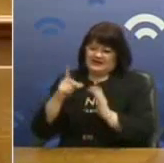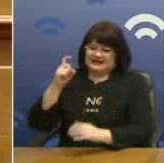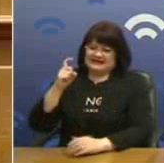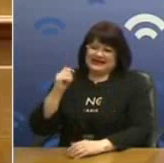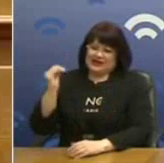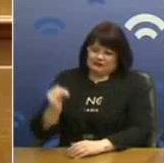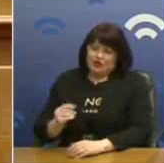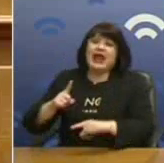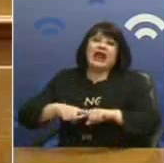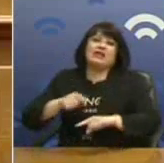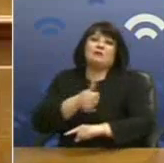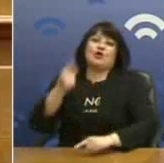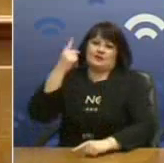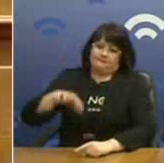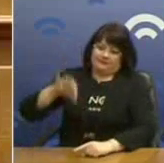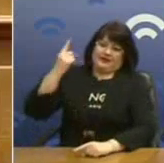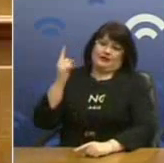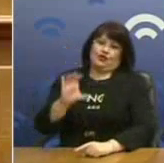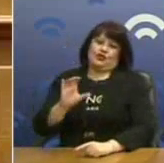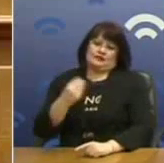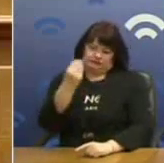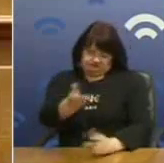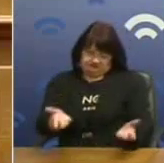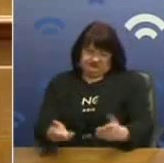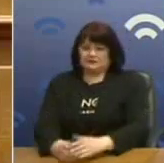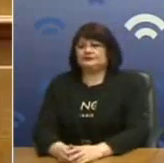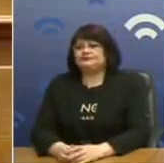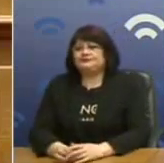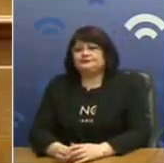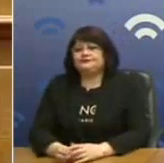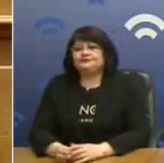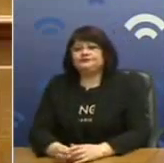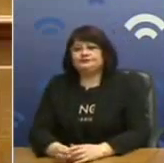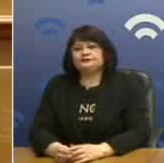Ελλάδα. Ορίστε. Και το σχετικό ρεπορτάζ και στα μέσα ενημέρωσης.